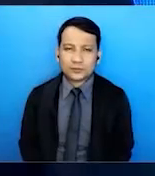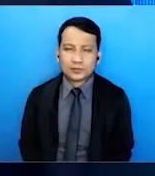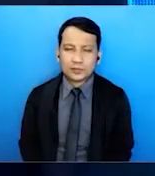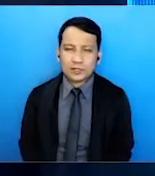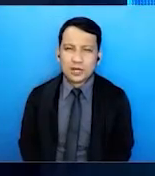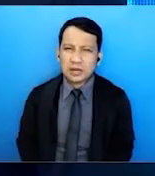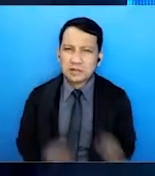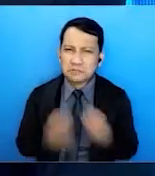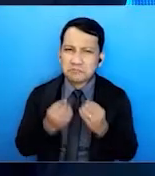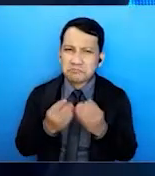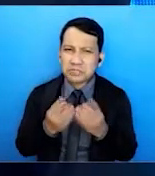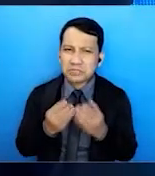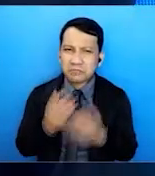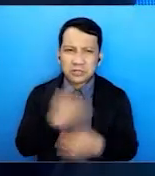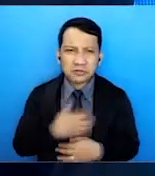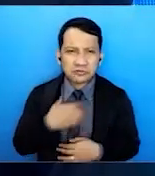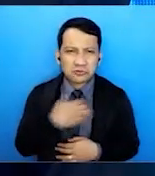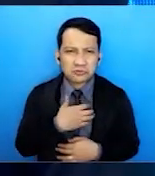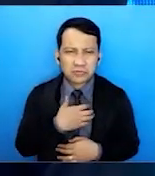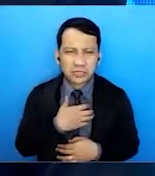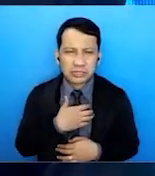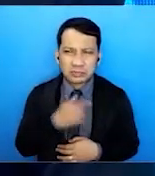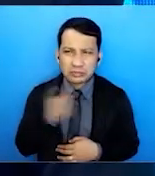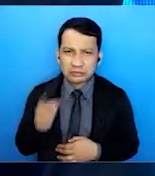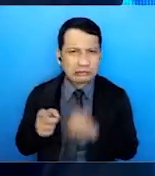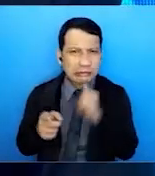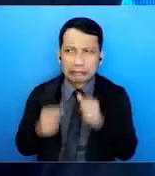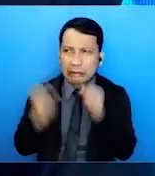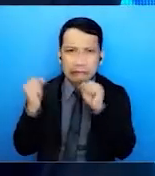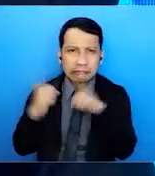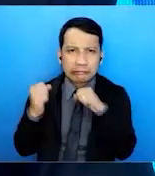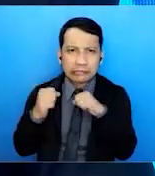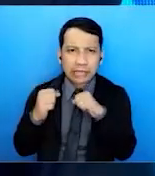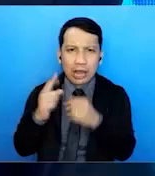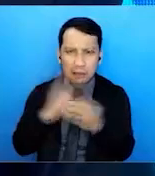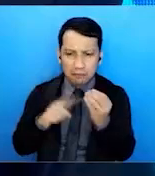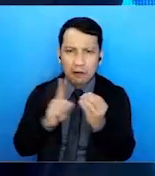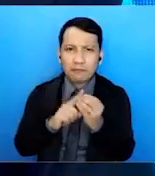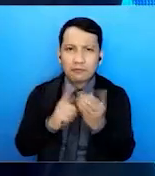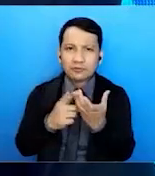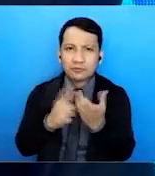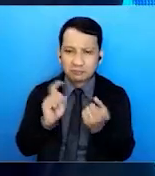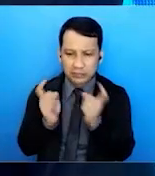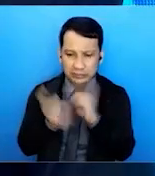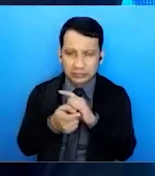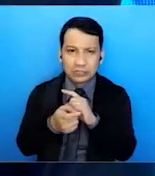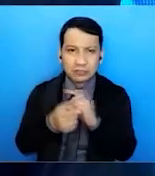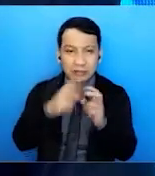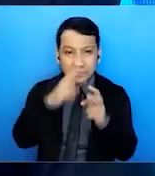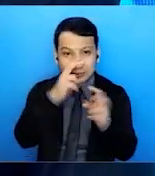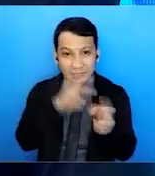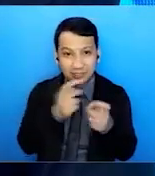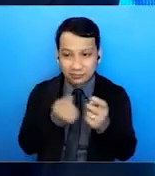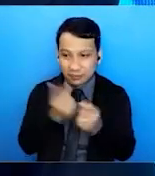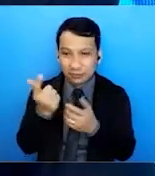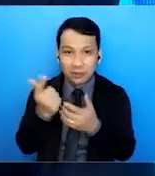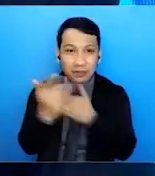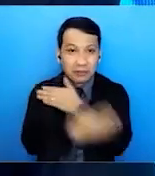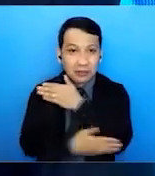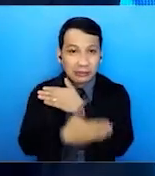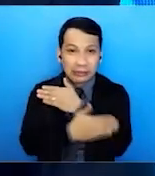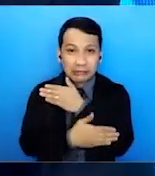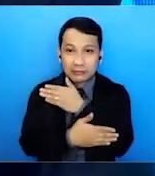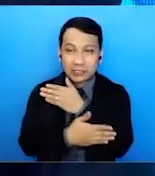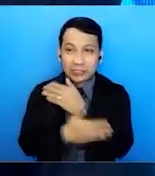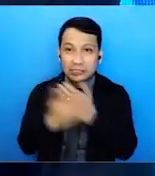Maraming umalma sa pagluluwag ng travel restrictions sa ilang bansa, lalo pat may mga inalis sa travel ban na mataas pa rin